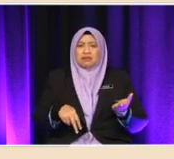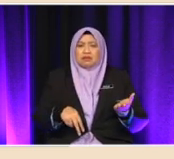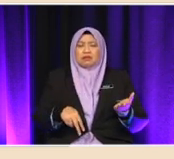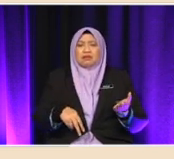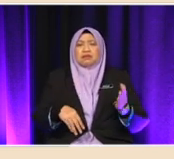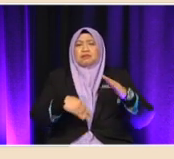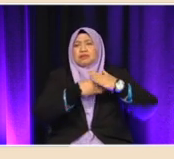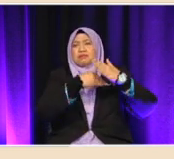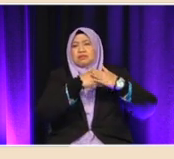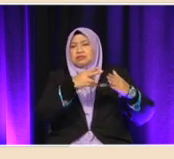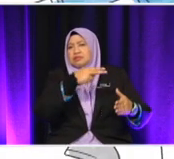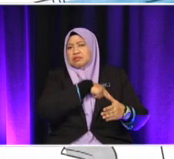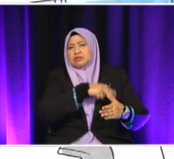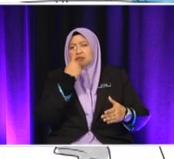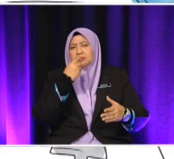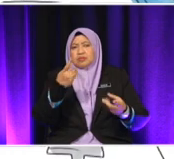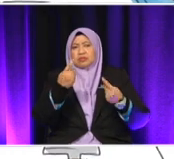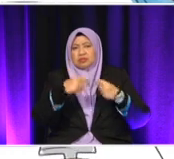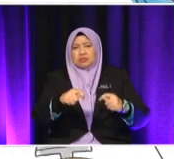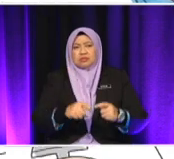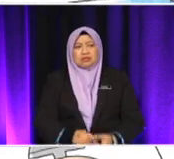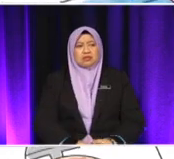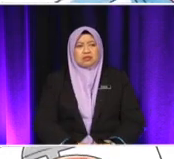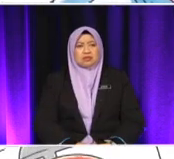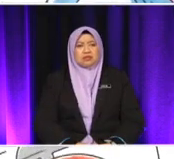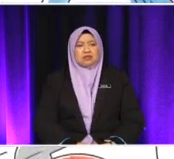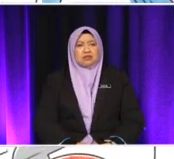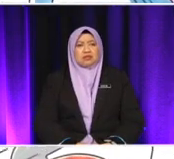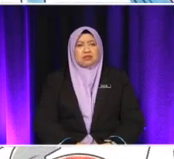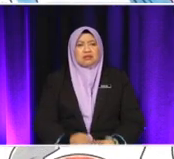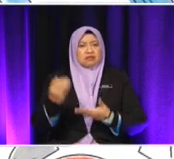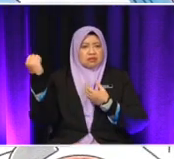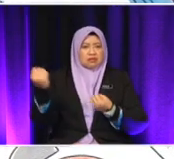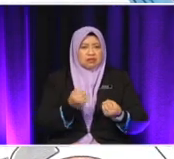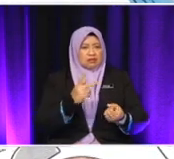Apa jawaban dia siapa mau coba siapa mau coba